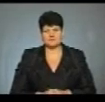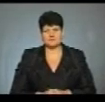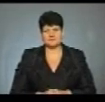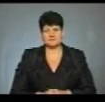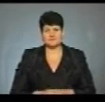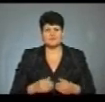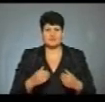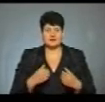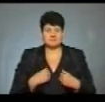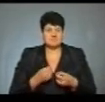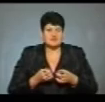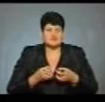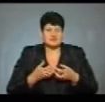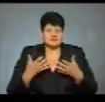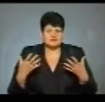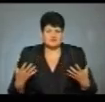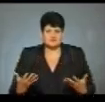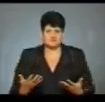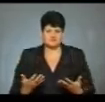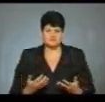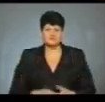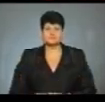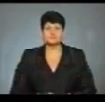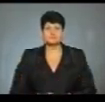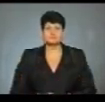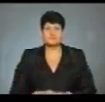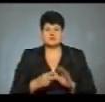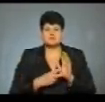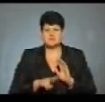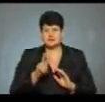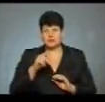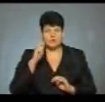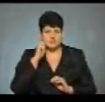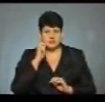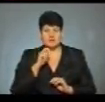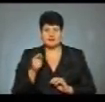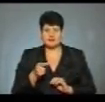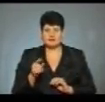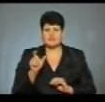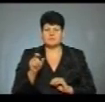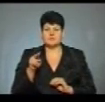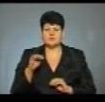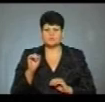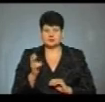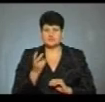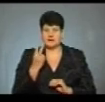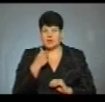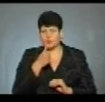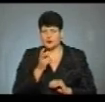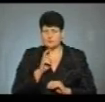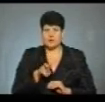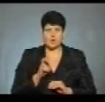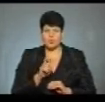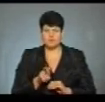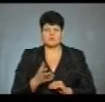емоції? Яскраві дуже, яскраві. 72-річний тернополян Євген Пижук 2 роки відвідує соціальну ініціативу